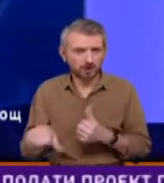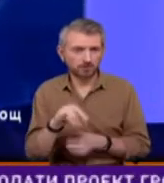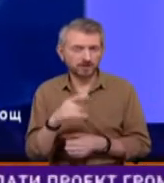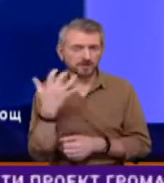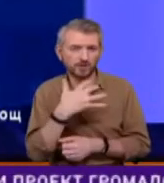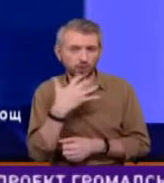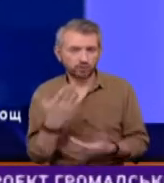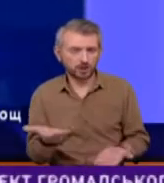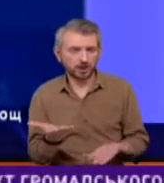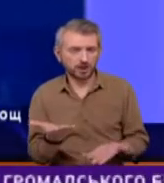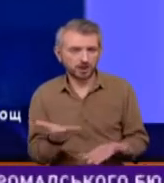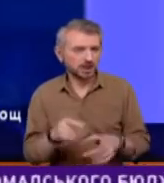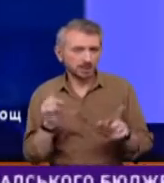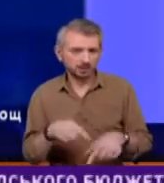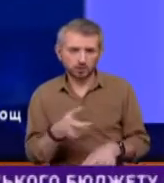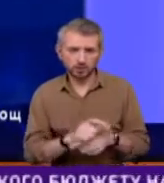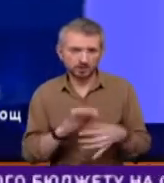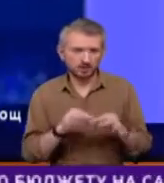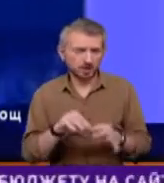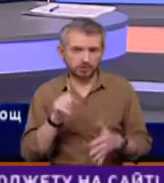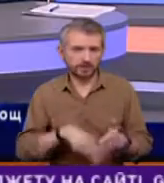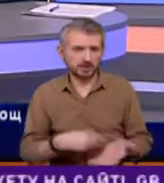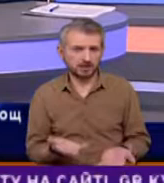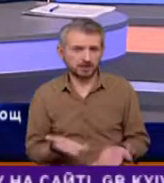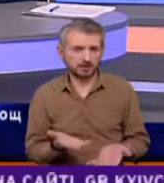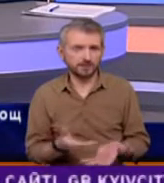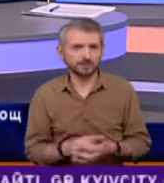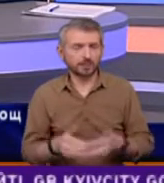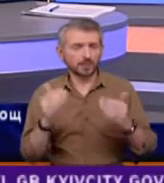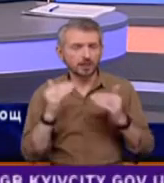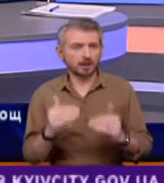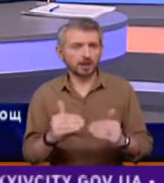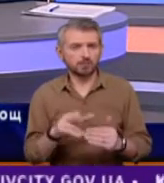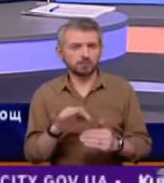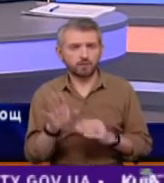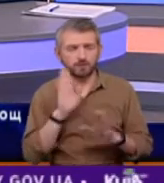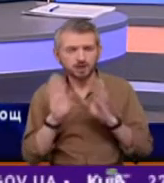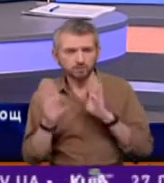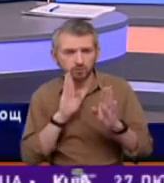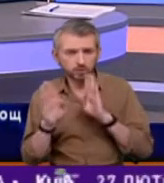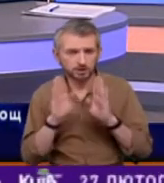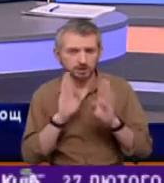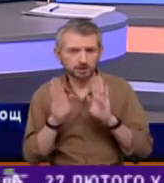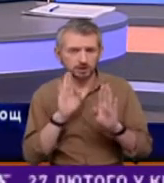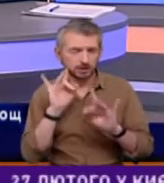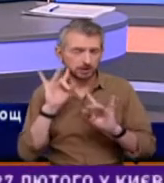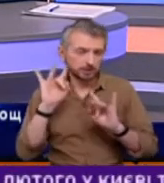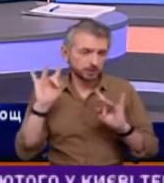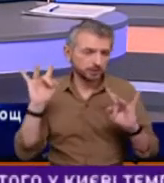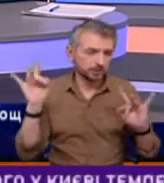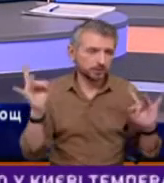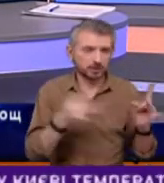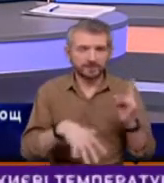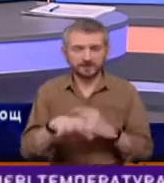Сімферополя, ну, теж дуже складно вірити. Далі по Фейсбуці всі, я